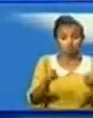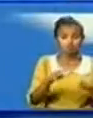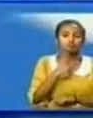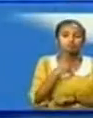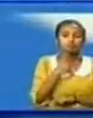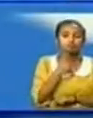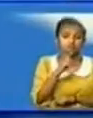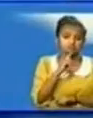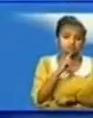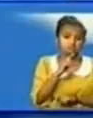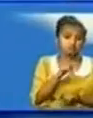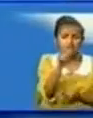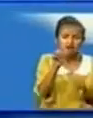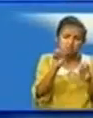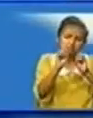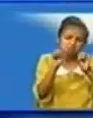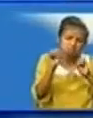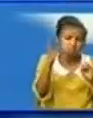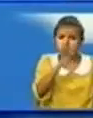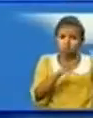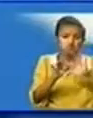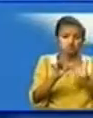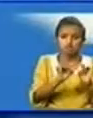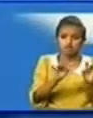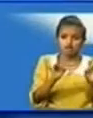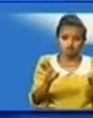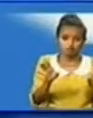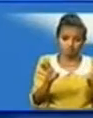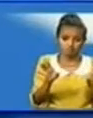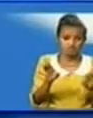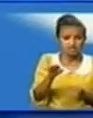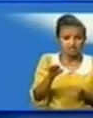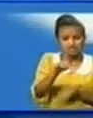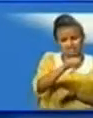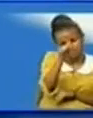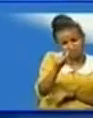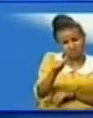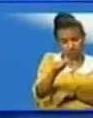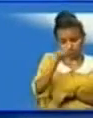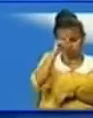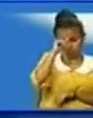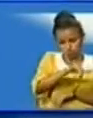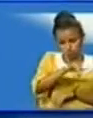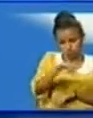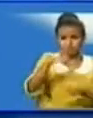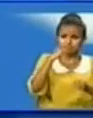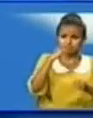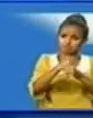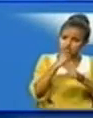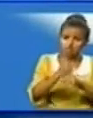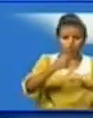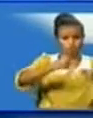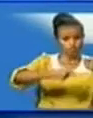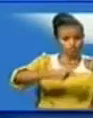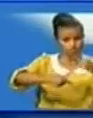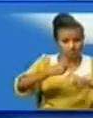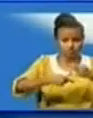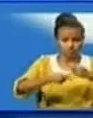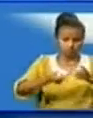ነው የድምጽ ብቻለን ሌላ አይነት ምንም አይነት ችግር እንደሌለ እንግዲህ ለማንኛውም ሰው ሰርተው